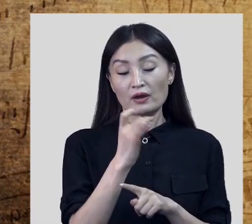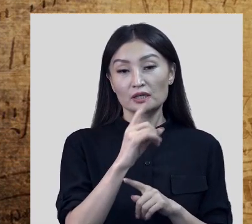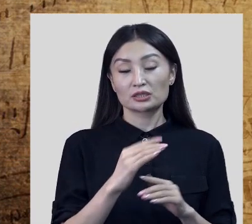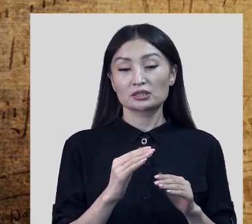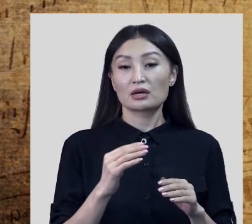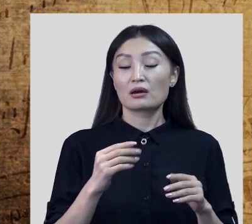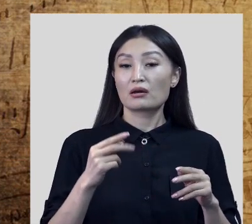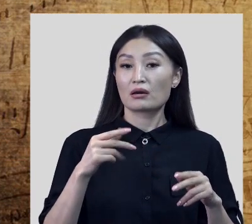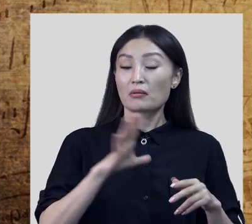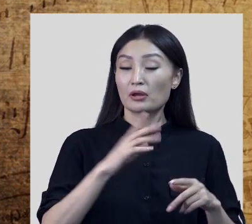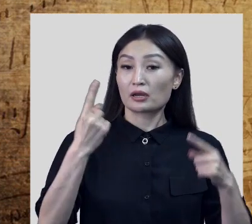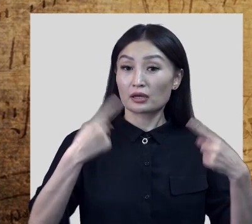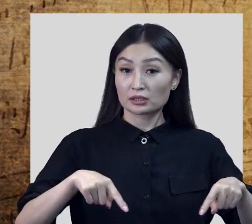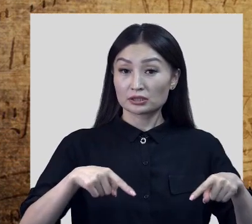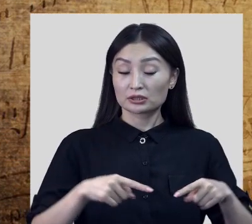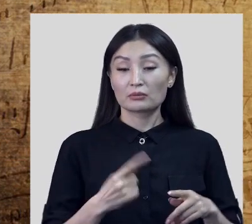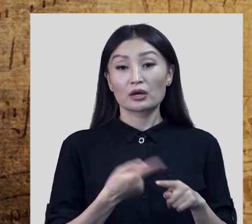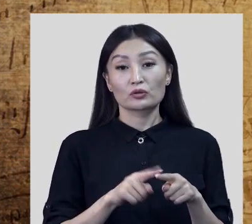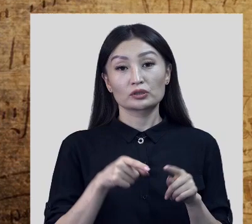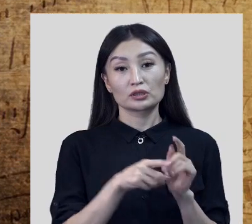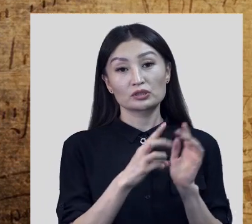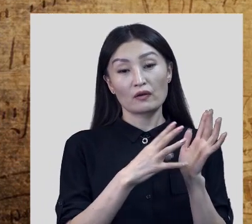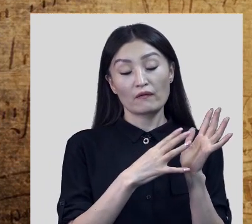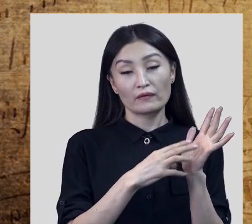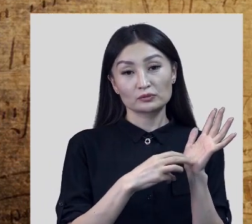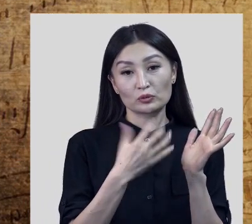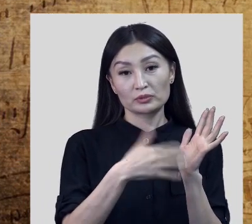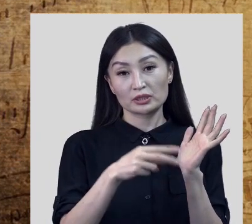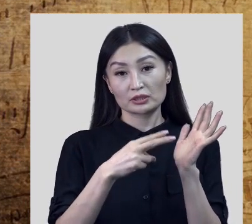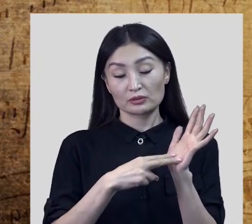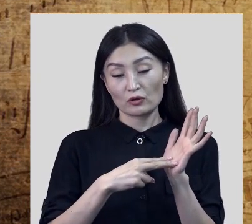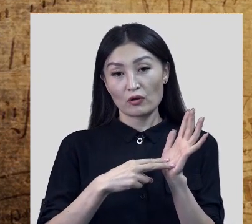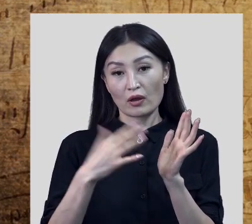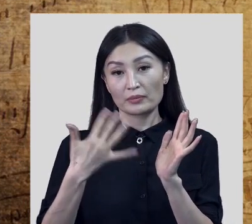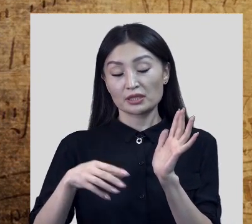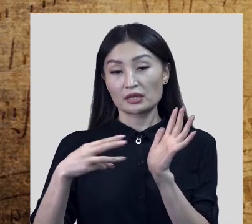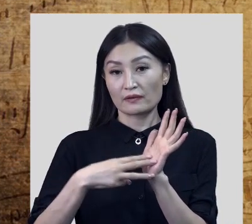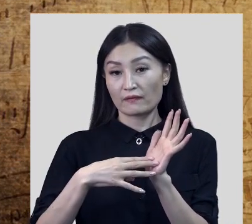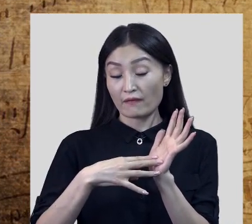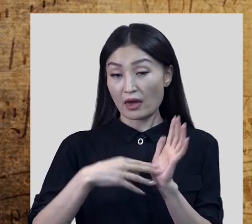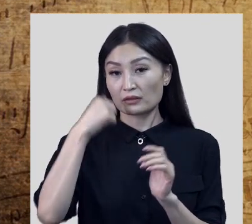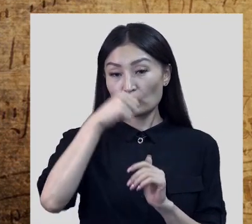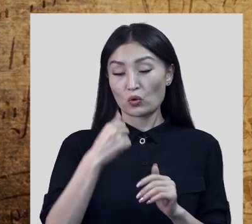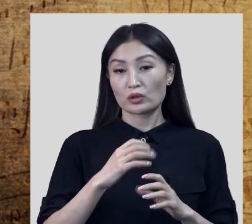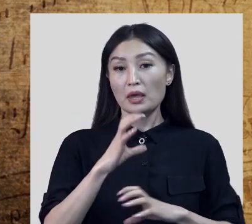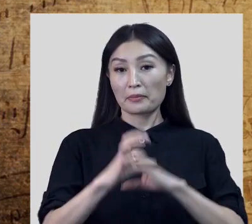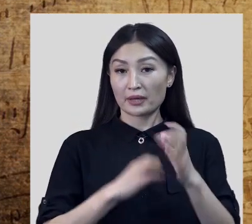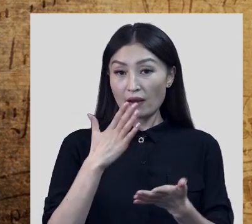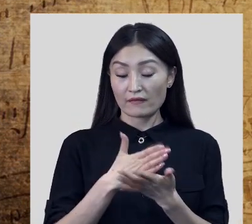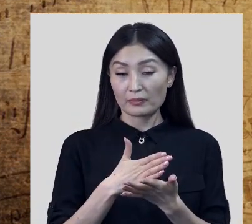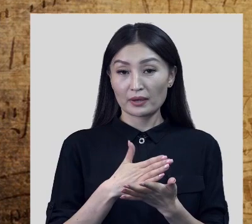прерывался экономическими кризисами которые с 1857 по 1859 годы стали мировыми